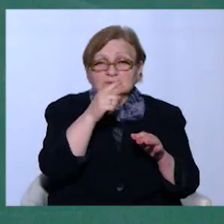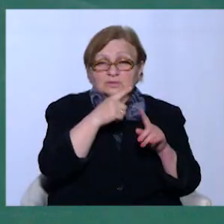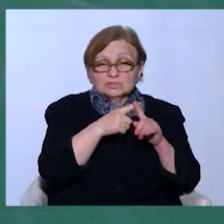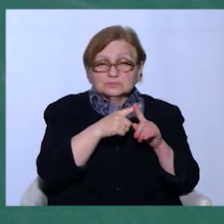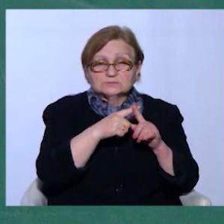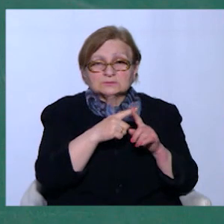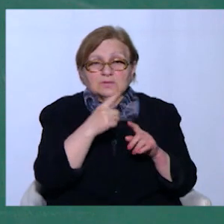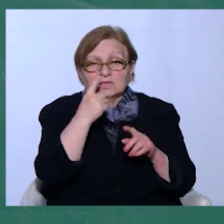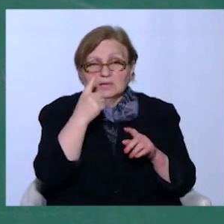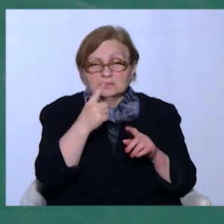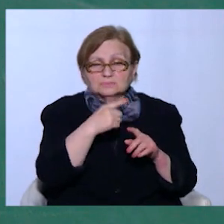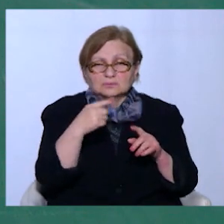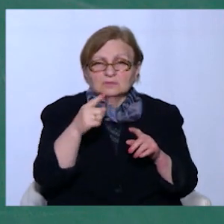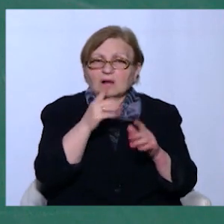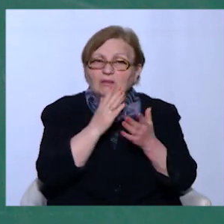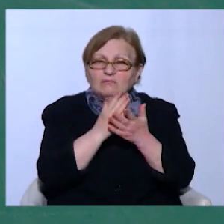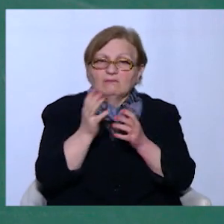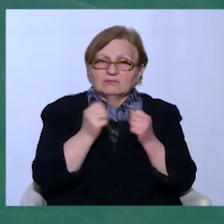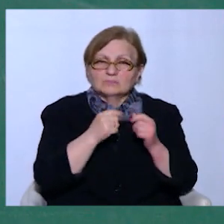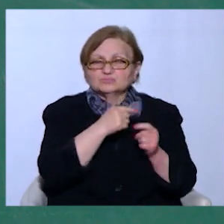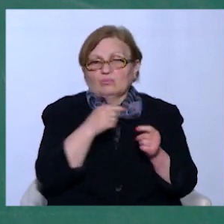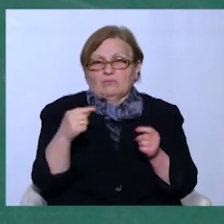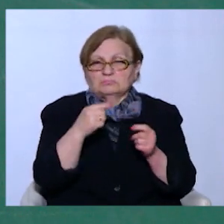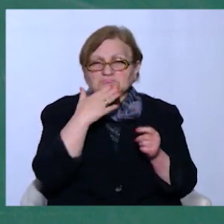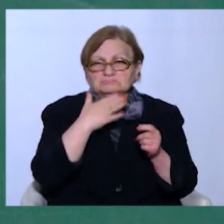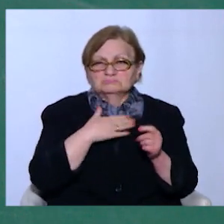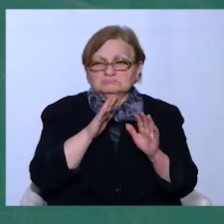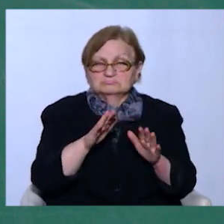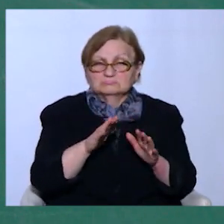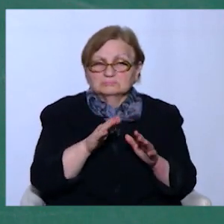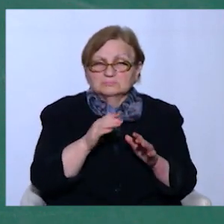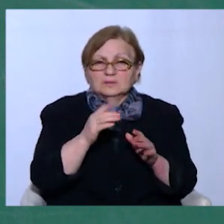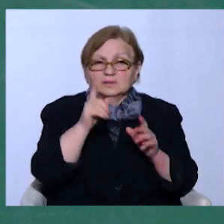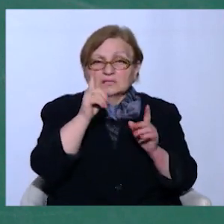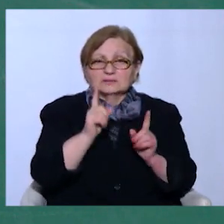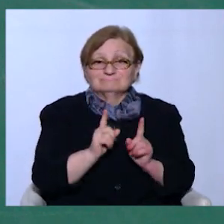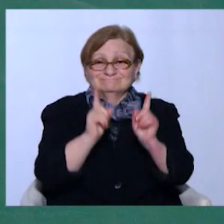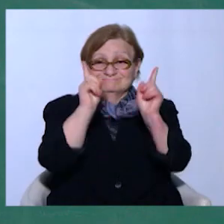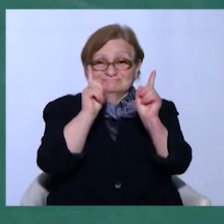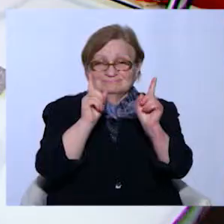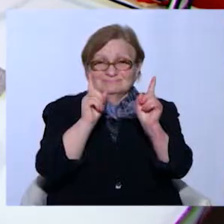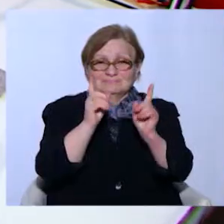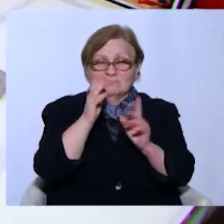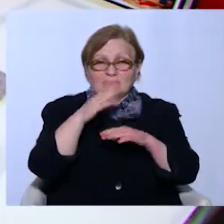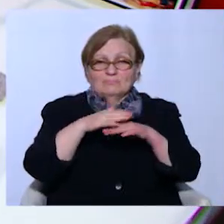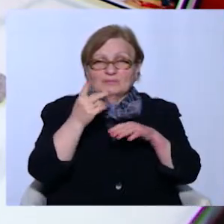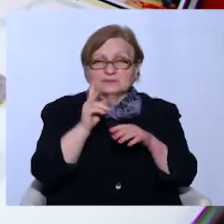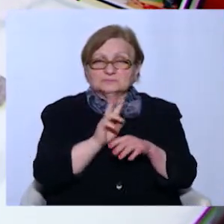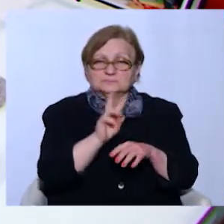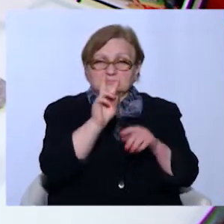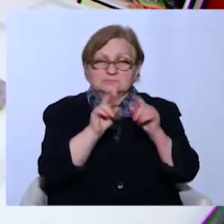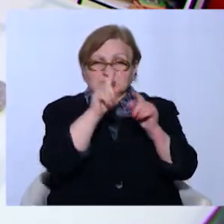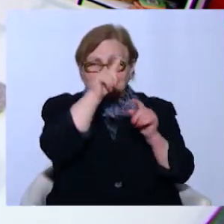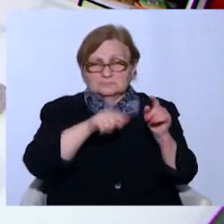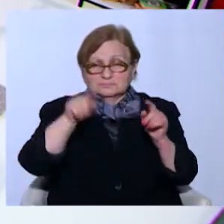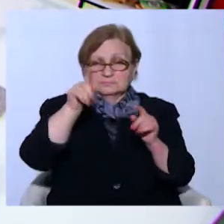არგუმენტისათვის იღებს უარყოფით მნიშვნელობას, რაც ნიშნავს იმას, რომ რადგან შტოები ზევით აქვს ამ პარაბოლას, იგი აუცილებლად გადაკვეთს x ღერს,